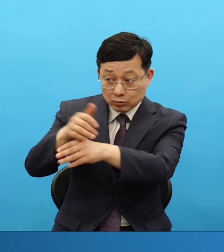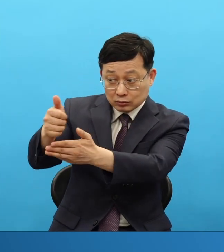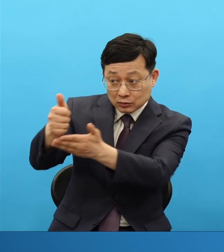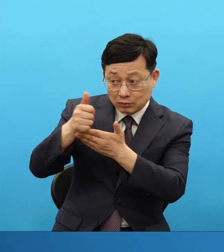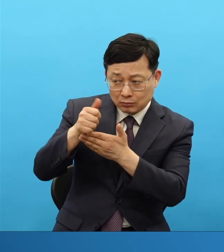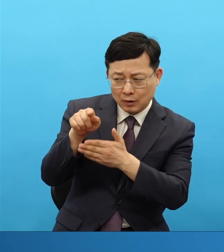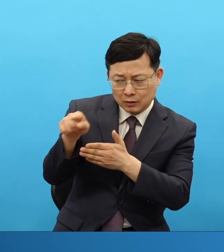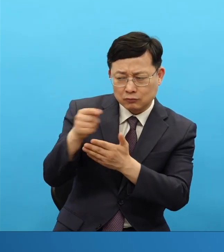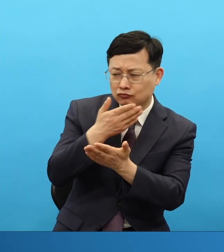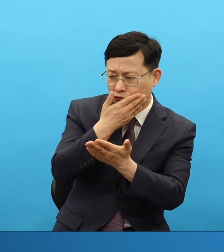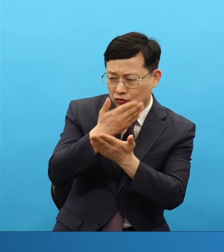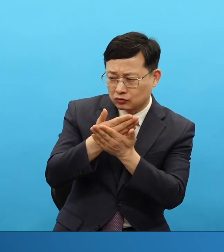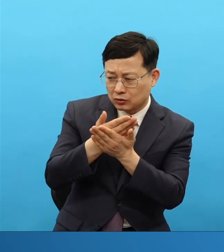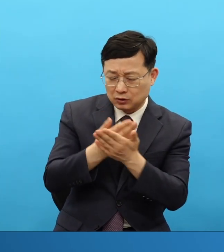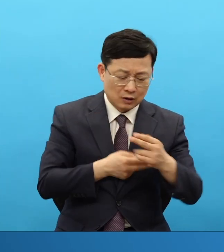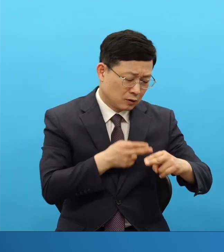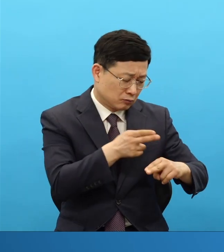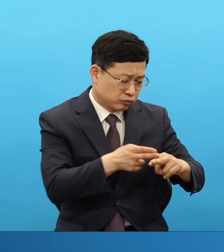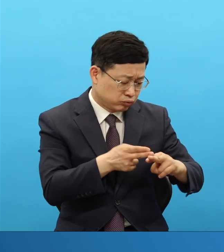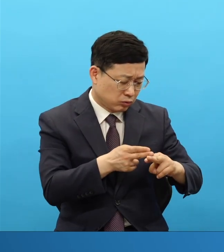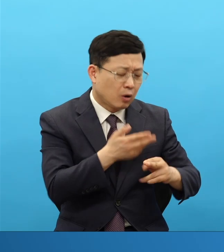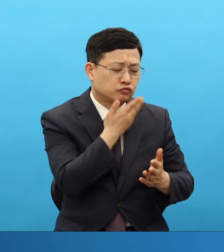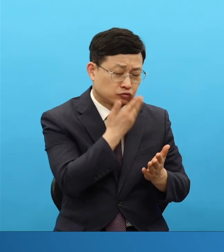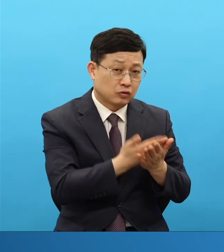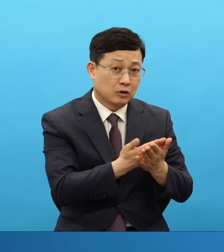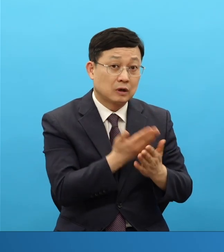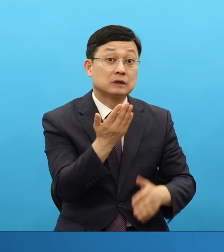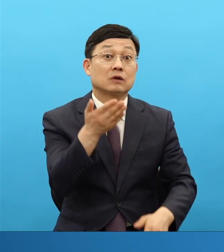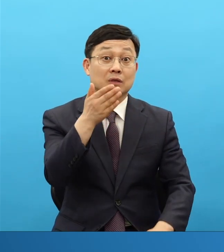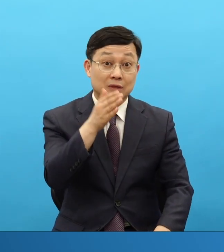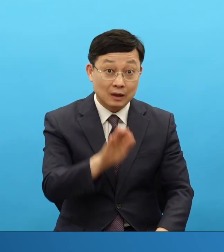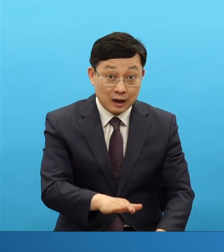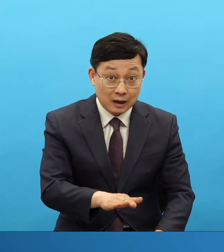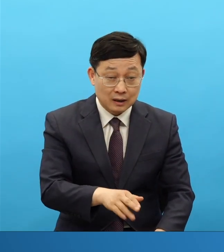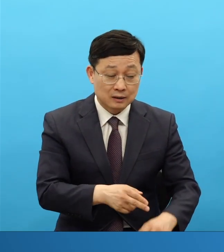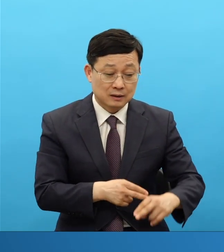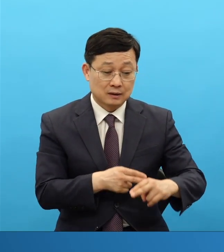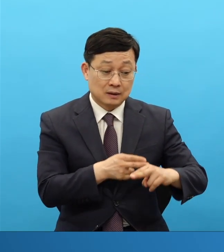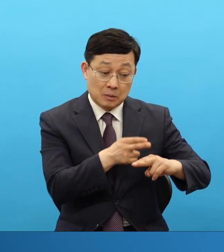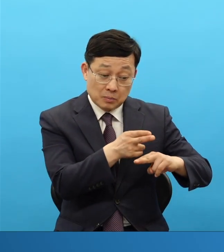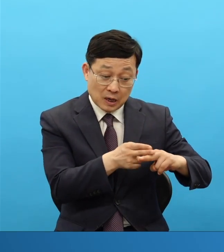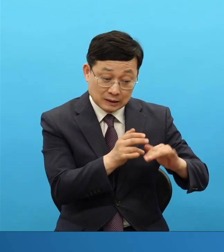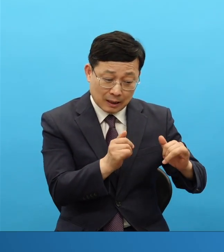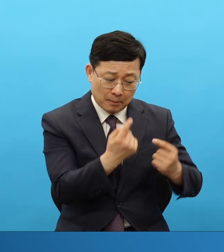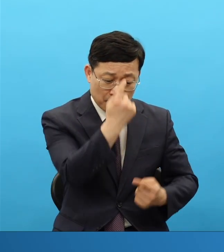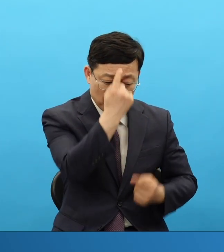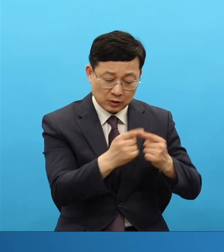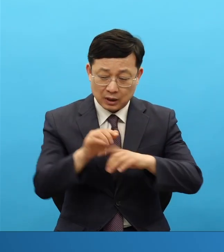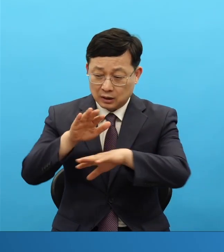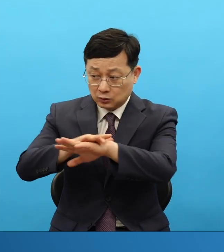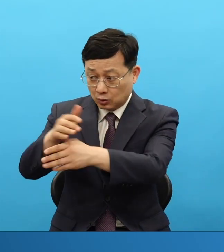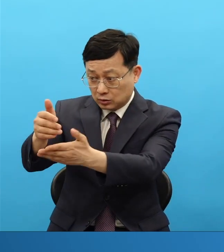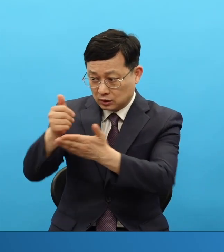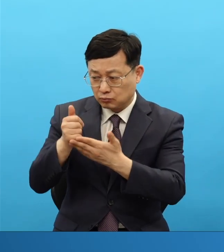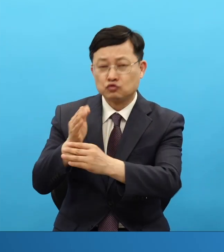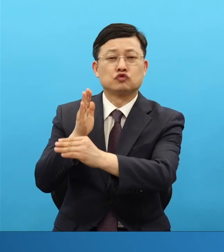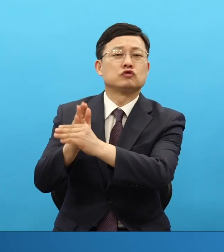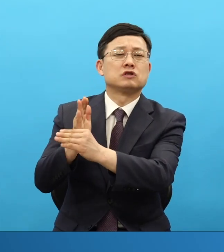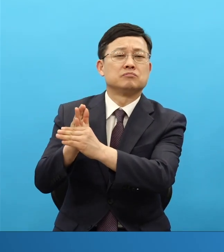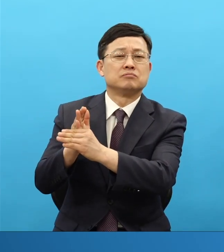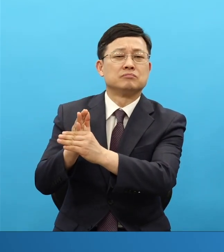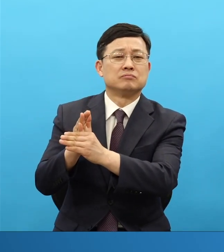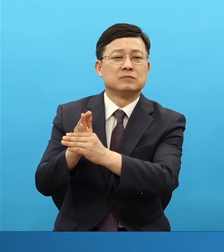important. 물론 만드는 사람도 중요하겠죠. Of course, you know, the one who makes the 그러나 food is important. 만드는 사람보다 손님이 더 중요합니다. But what's more important than the chef is the